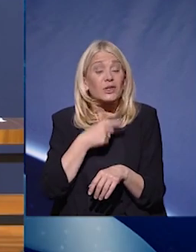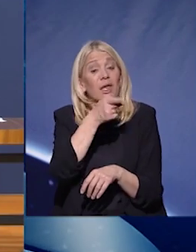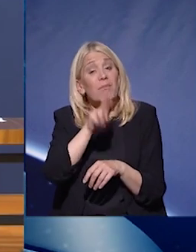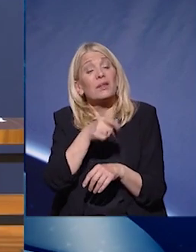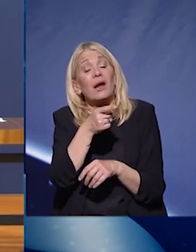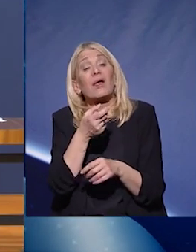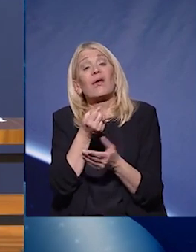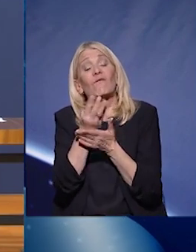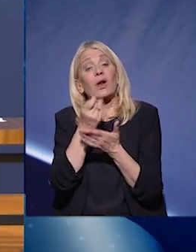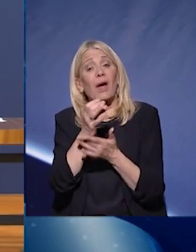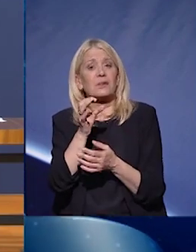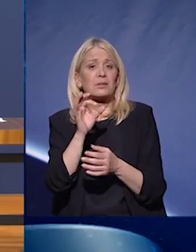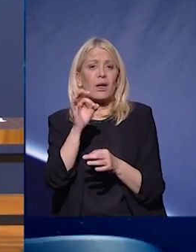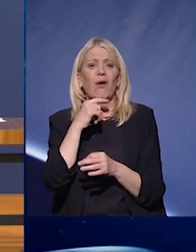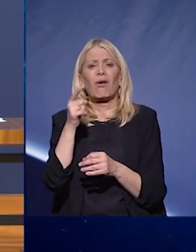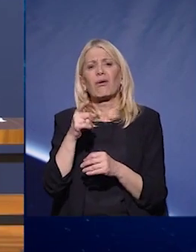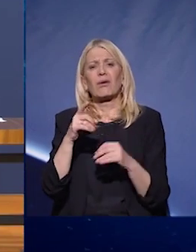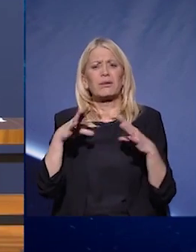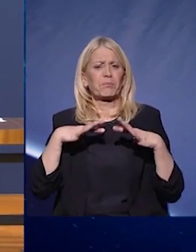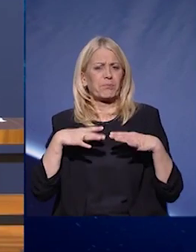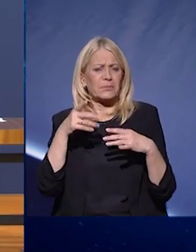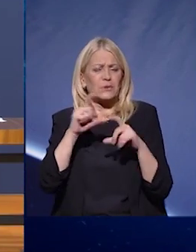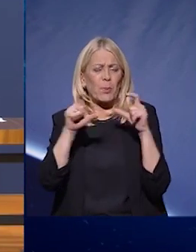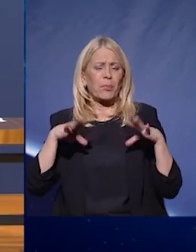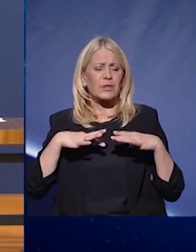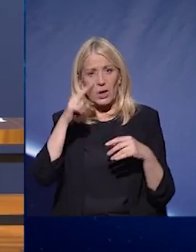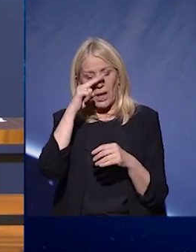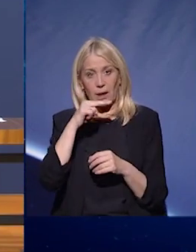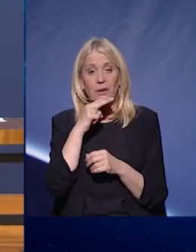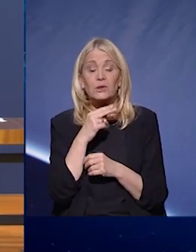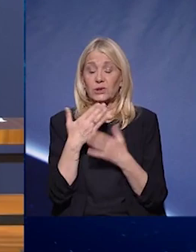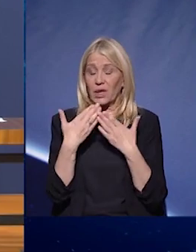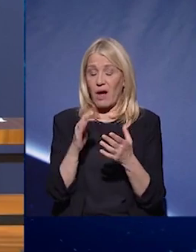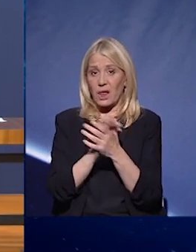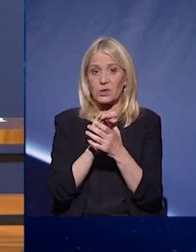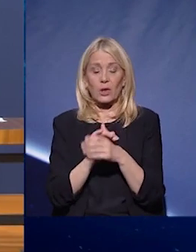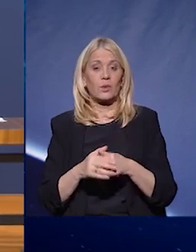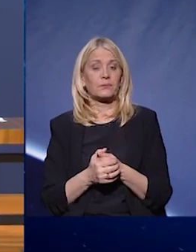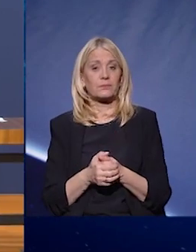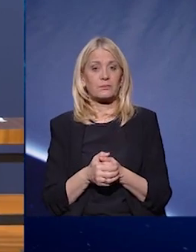bilo kakve informacije o stanju u gerontološkom centru Niš? Hvala vam. Hvala, Željko.